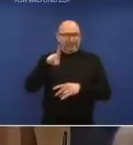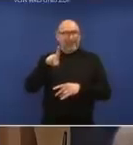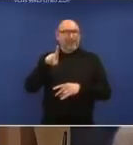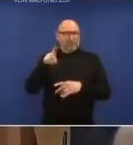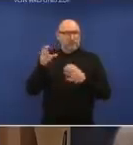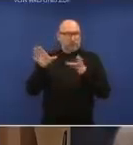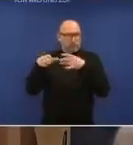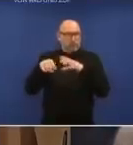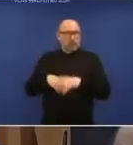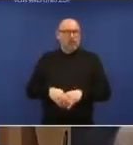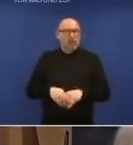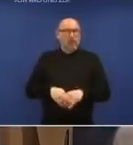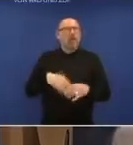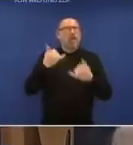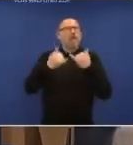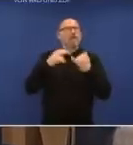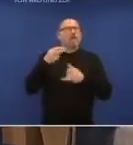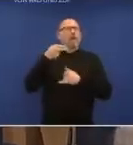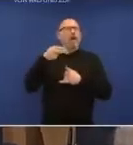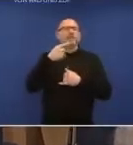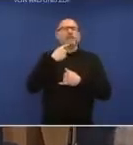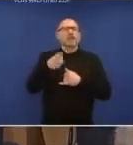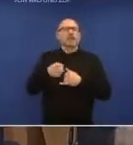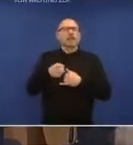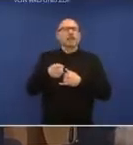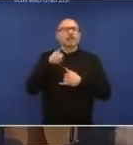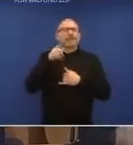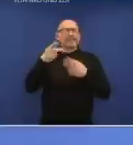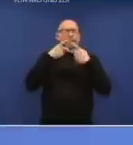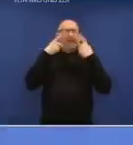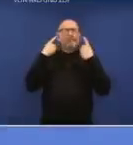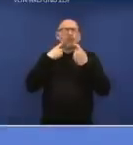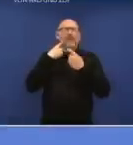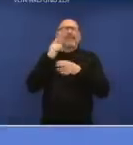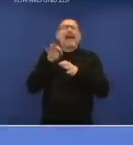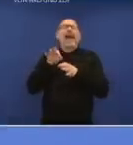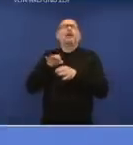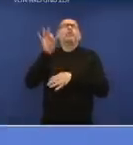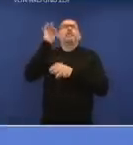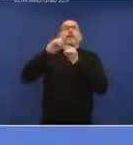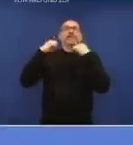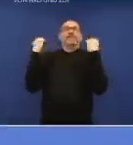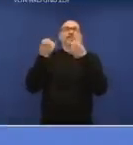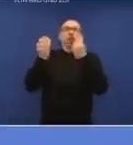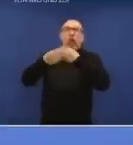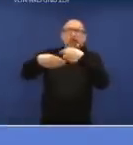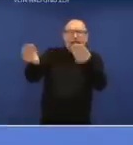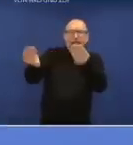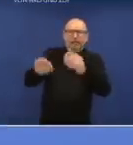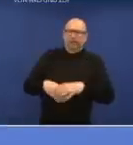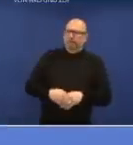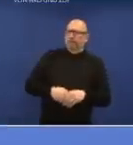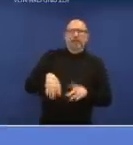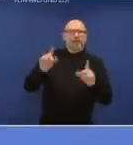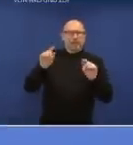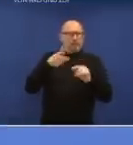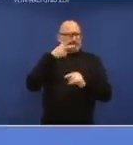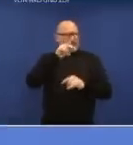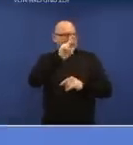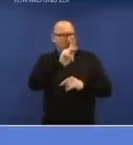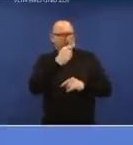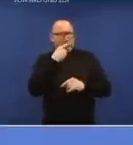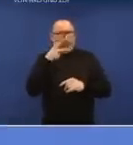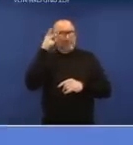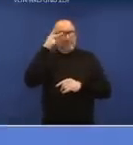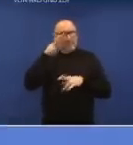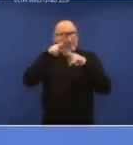ganz verstehe, Frau Haas, Sie sagen, diese Masken sollen nur in absoluten Ausnahmesituationen ausgegeben werden. Heißt das dann, Herr Kautz, dass die Masken, die in der